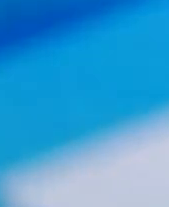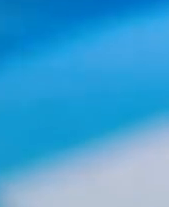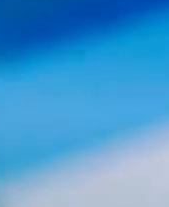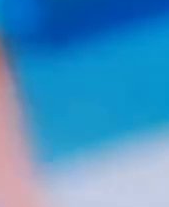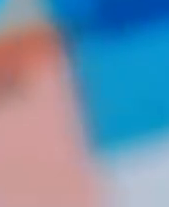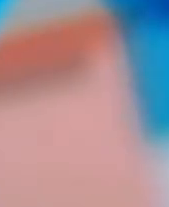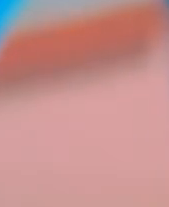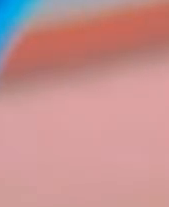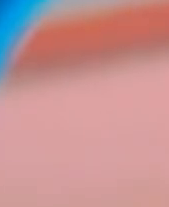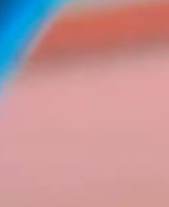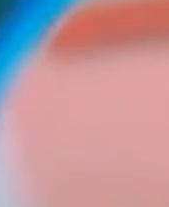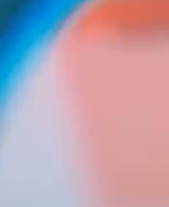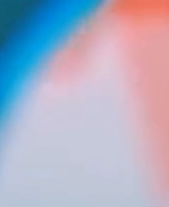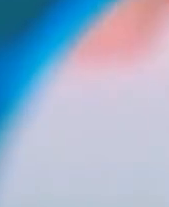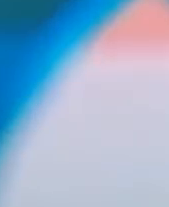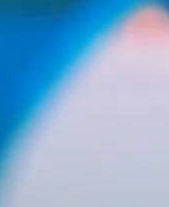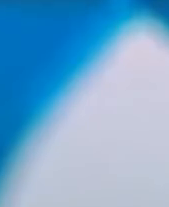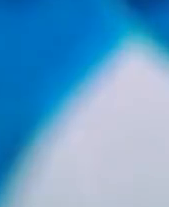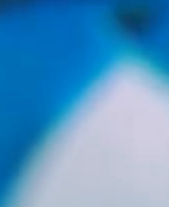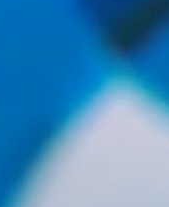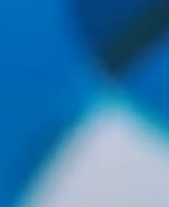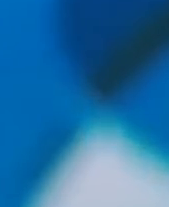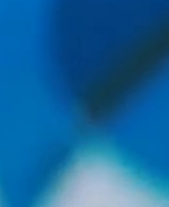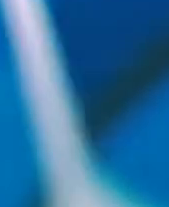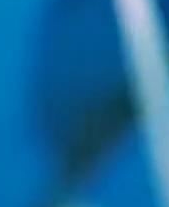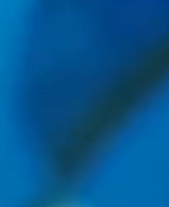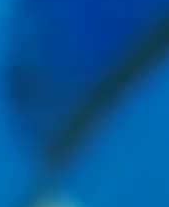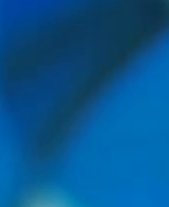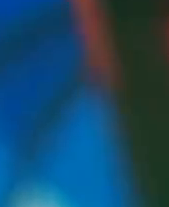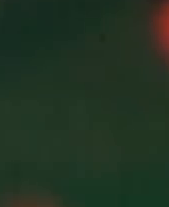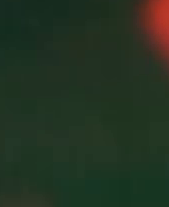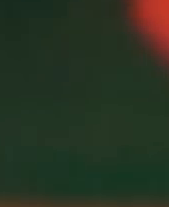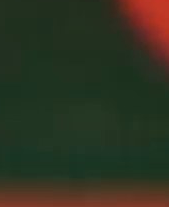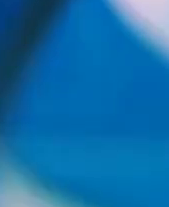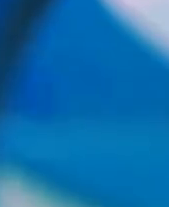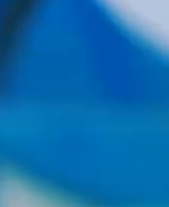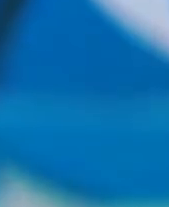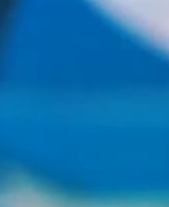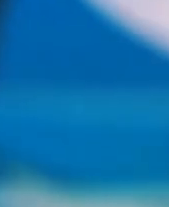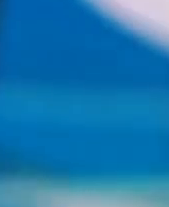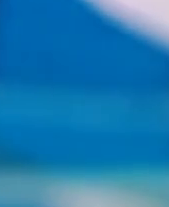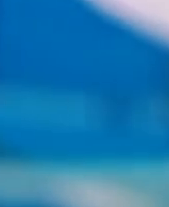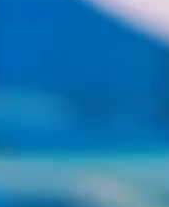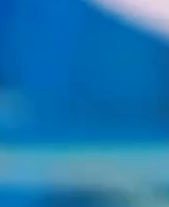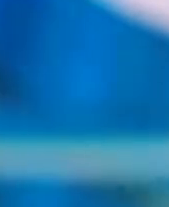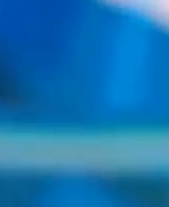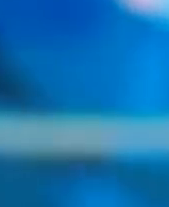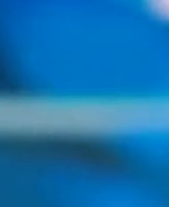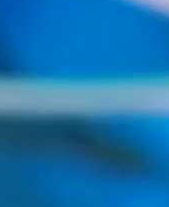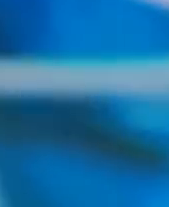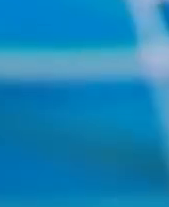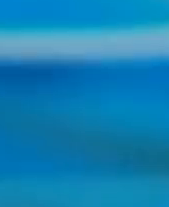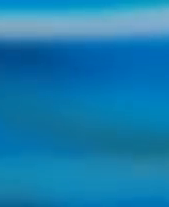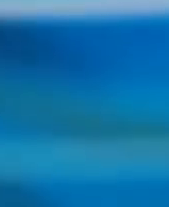репортажи с места событий, аналитика, журналистские расследования. Все то, что важно и нужно знать. Подписывайтесь, ставьте